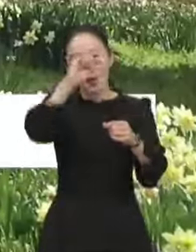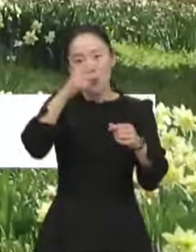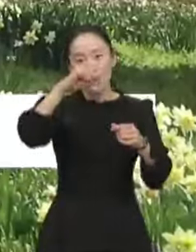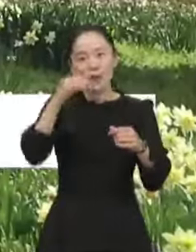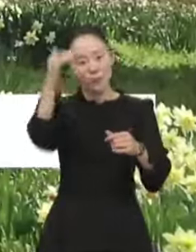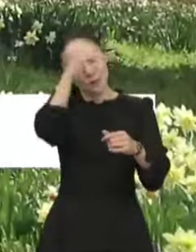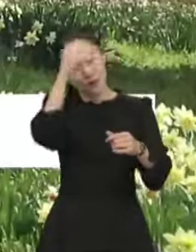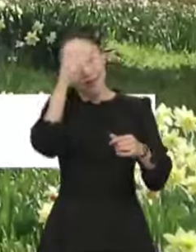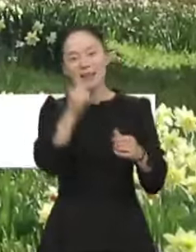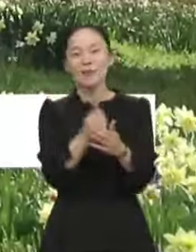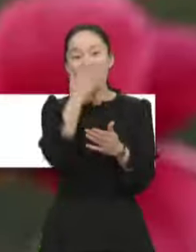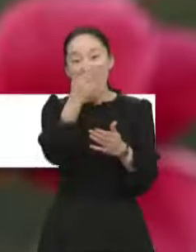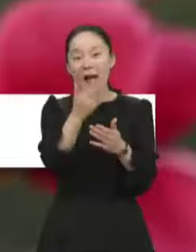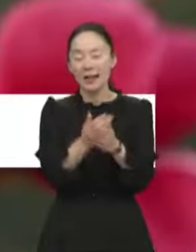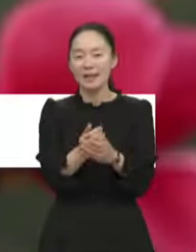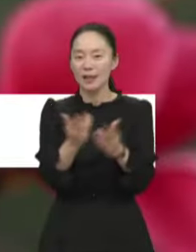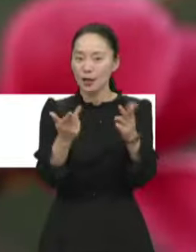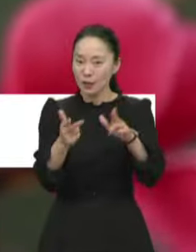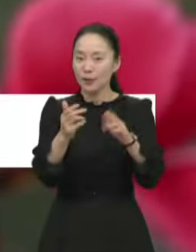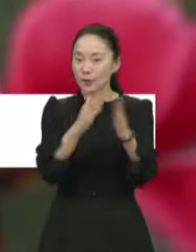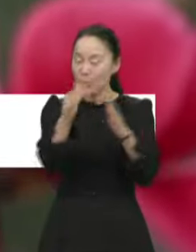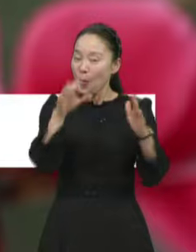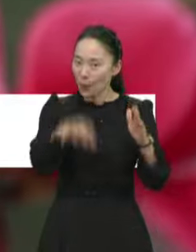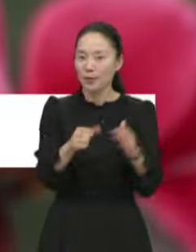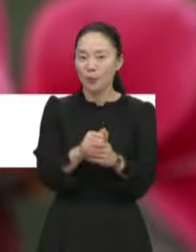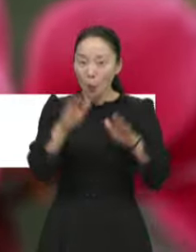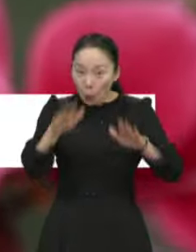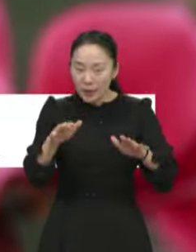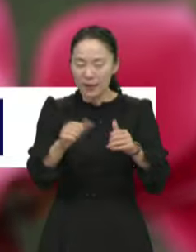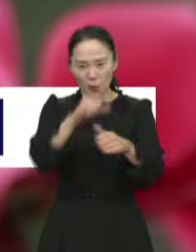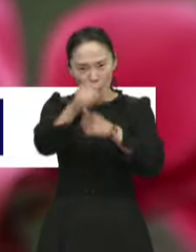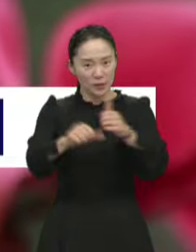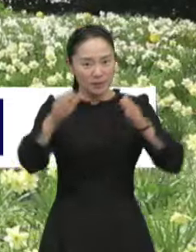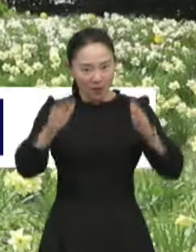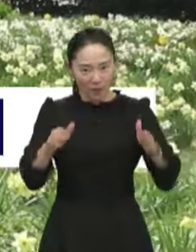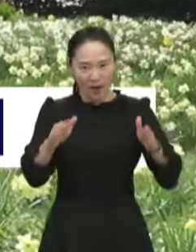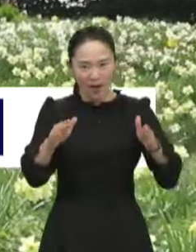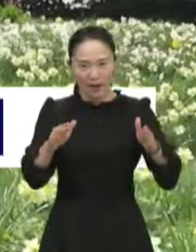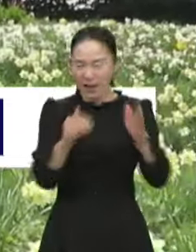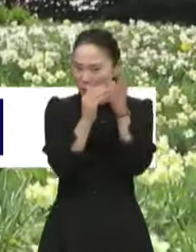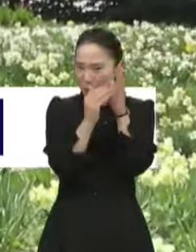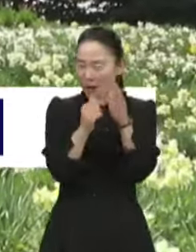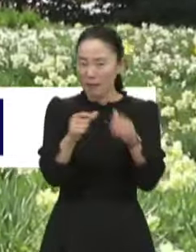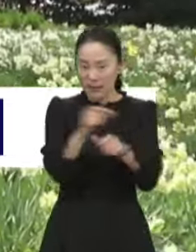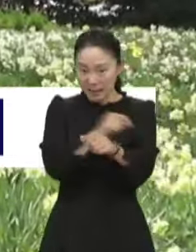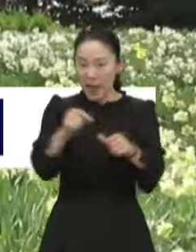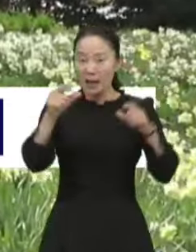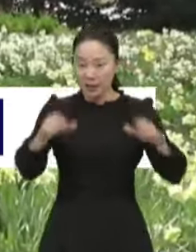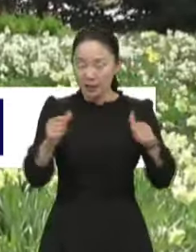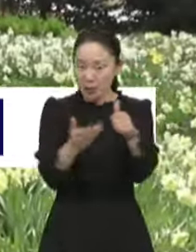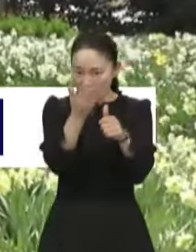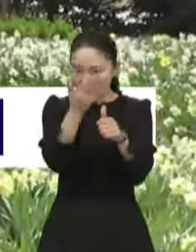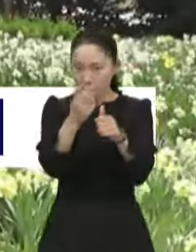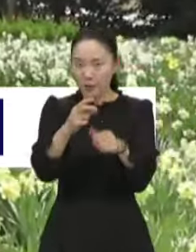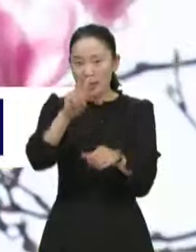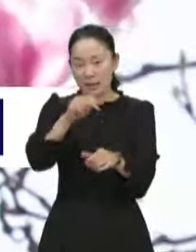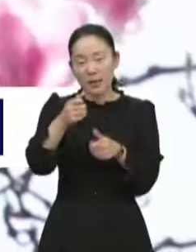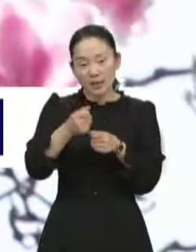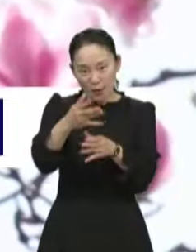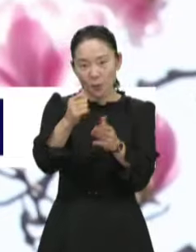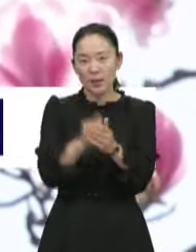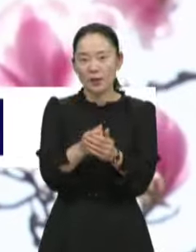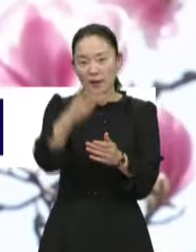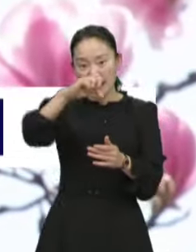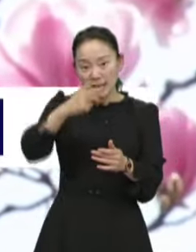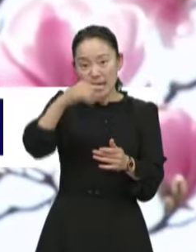수 있는 천리포 수목원. 특히 올해는 수목원이 50년 동안 목련 특화 부지로 가꾼 2만여 제곱미터의